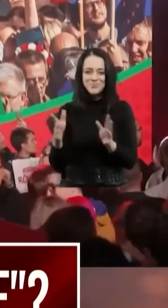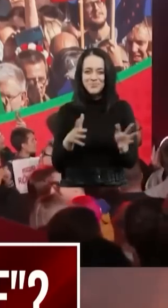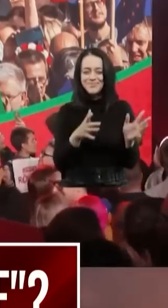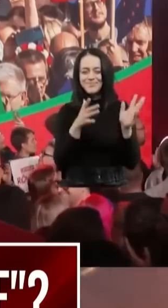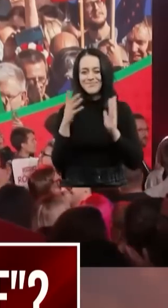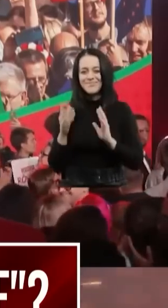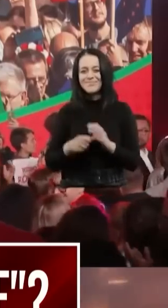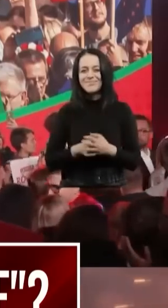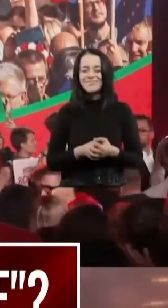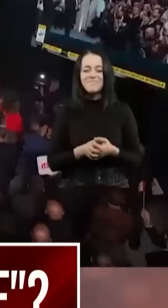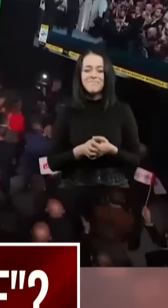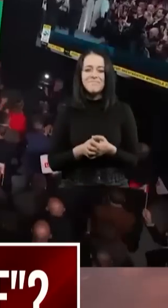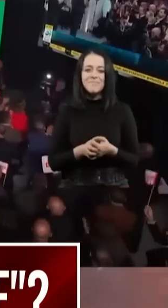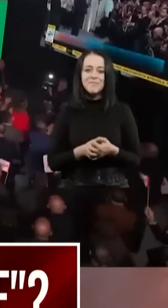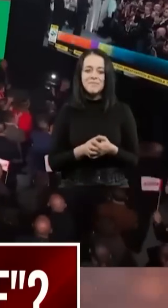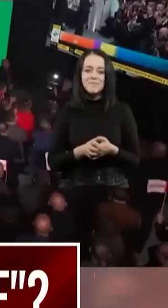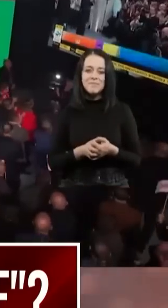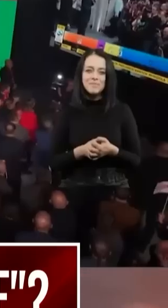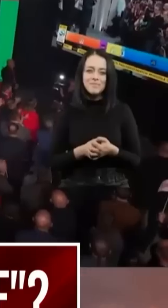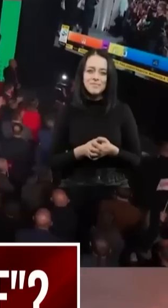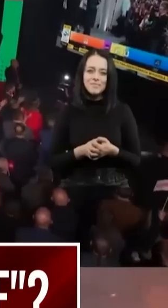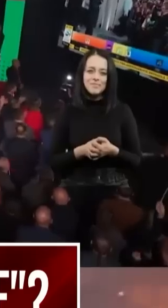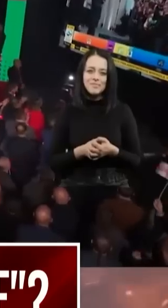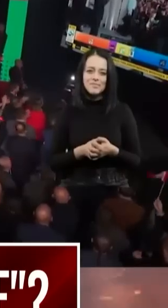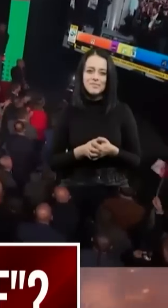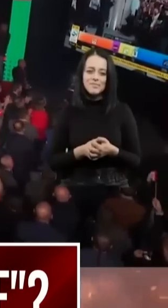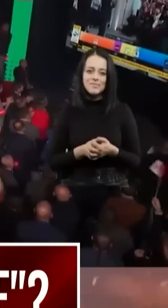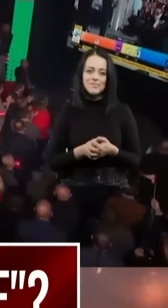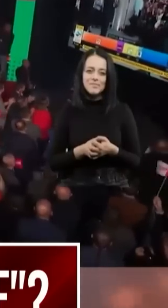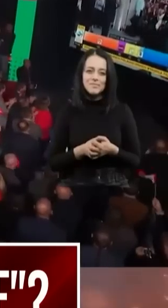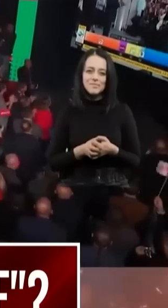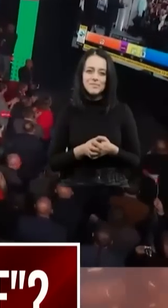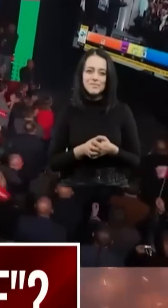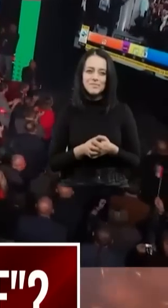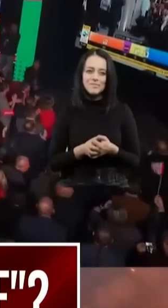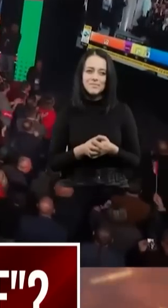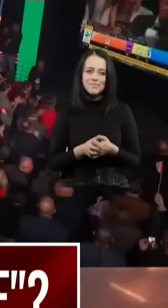by ewentualnie wystarczyło. A to, że mięknie lewica, to już wiemy, bo pani